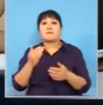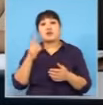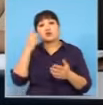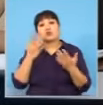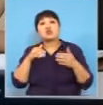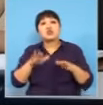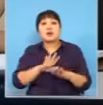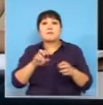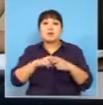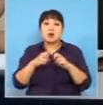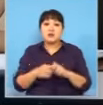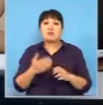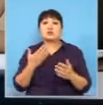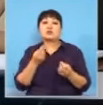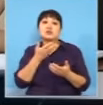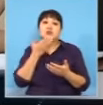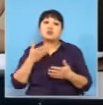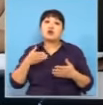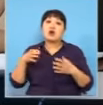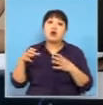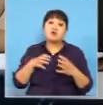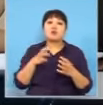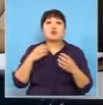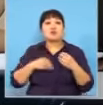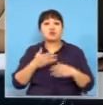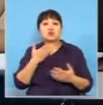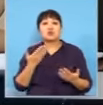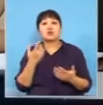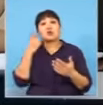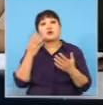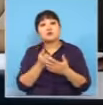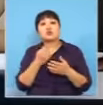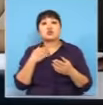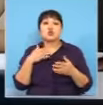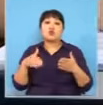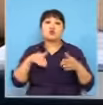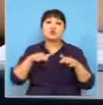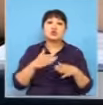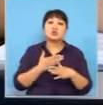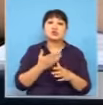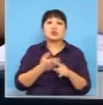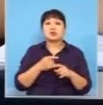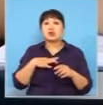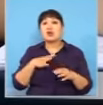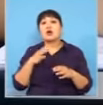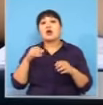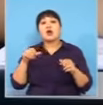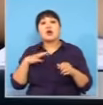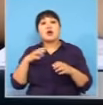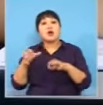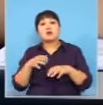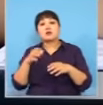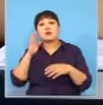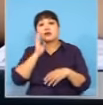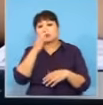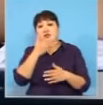мнению, нерешаемые проблемы. Нет денег на проезд, нет одежды. Как только выясняется, ищем пути решения. И это не лишение прав на воспитание у